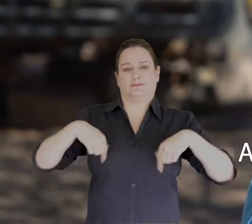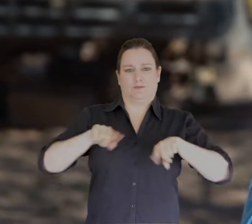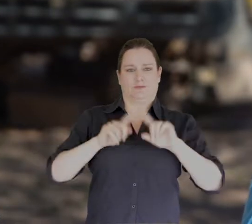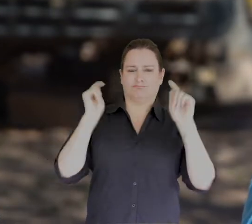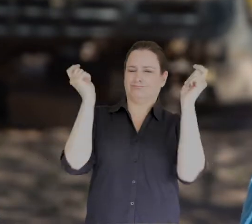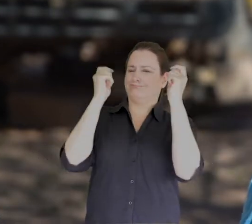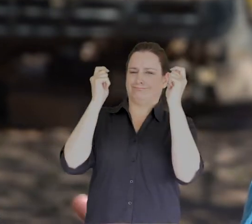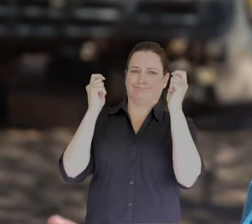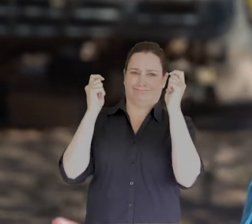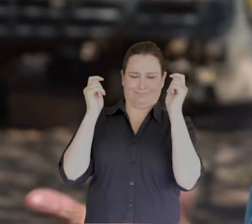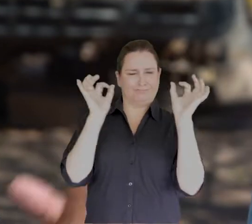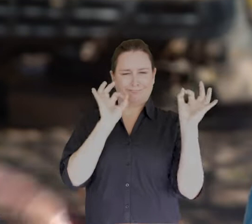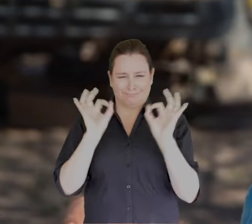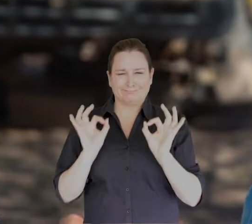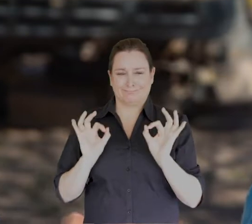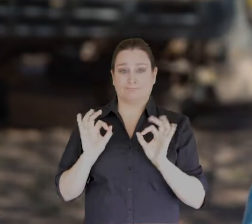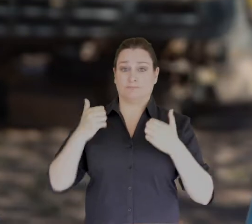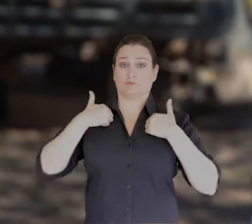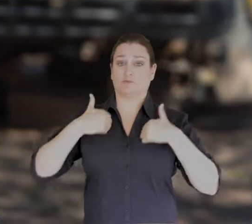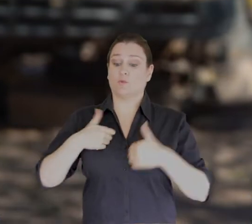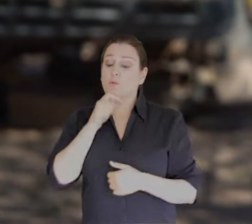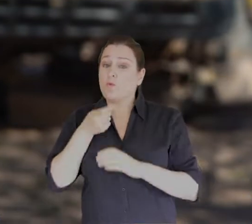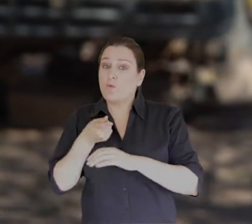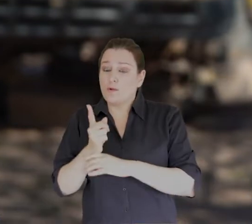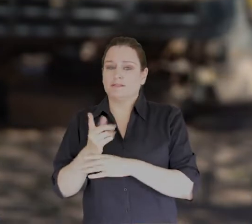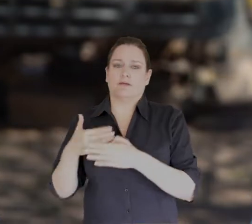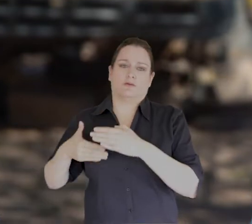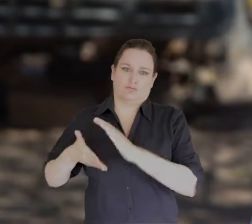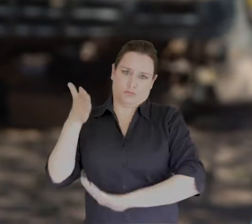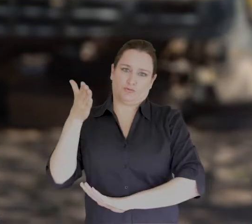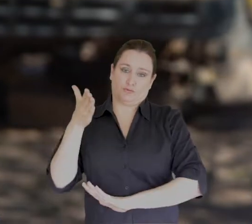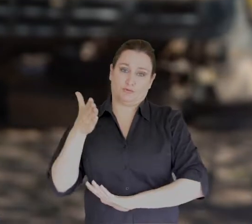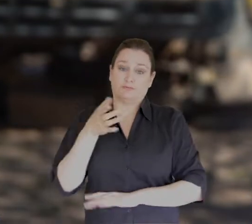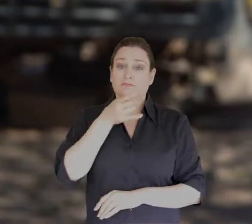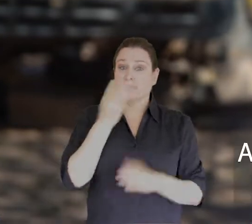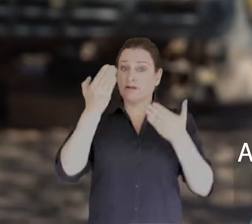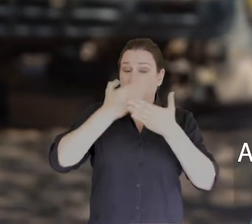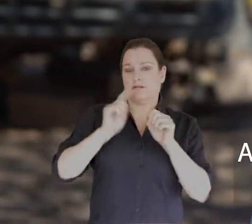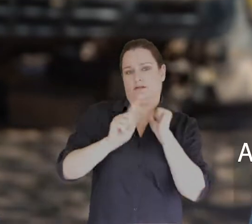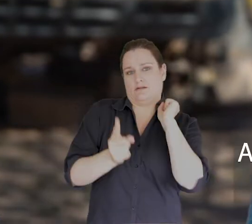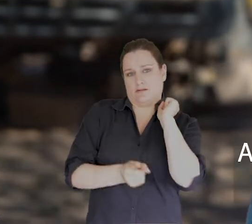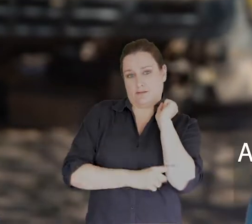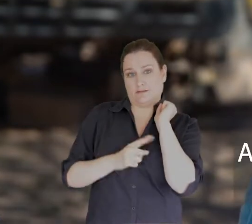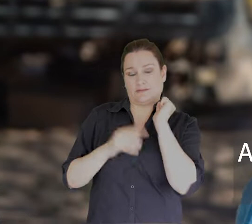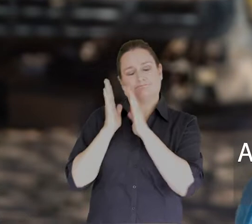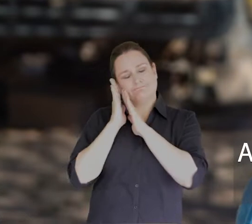wordt, die zondag is ze moest nou uit. Maar zij slaapt nog die aan in die hokje. En